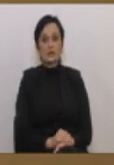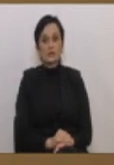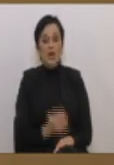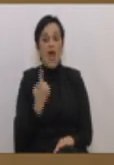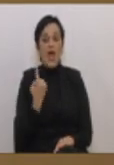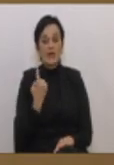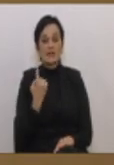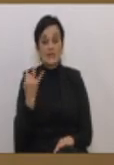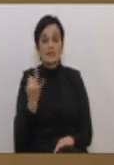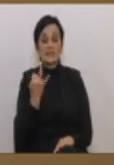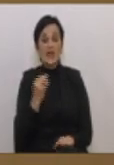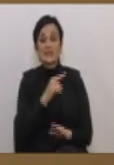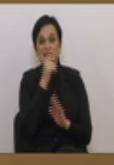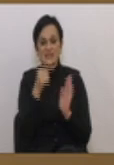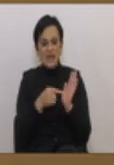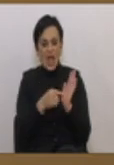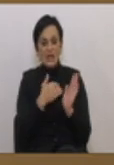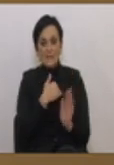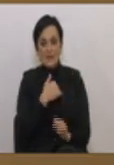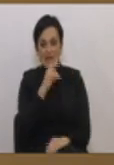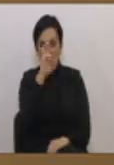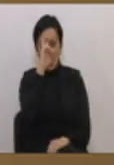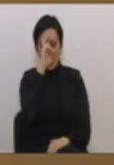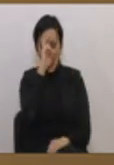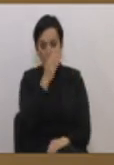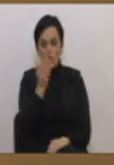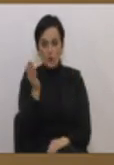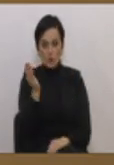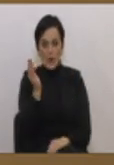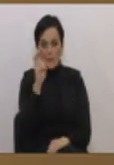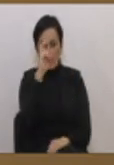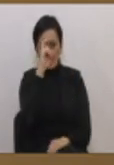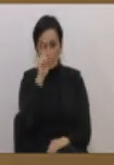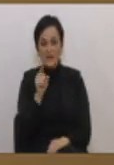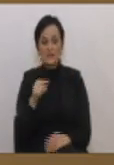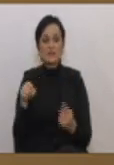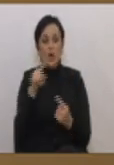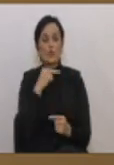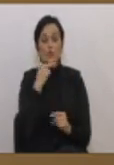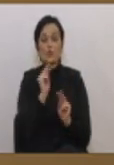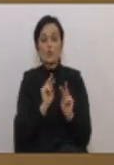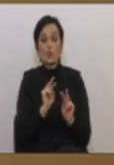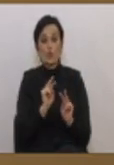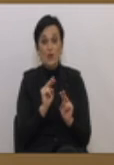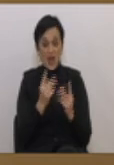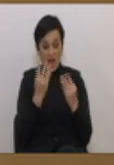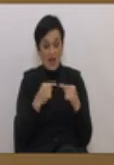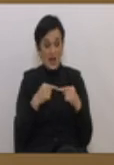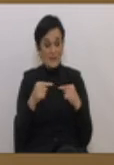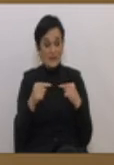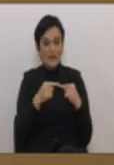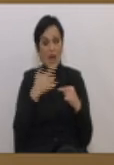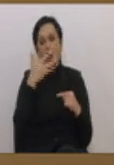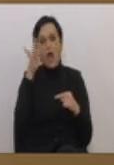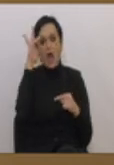ერთი საინტერესო საკითხი მინდა ხელისუფლებამ და მთავრობამ ყურადღება მიაქციოს ამ დღეებში გამოქვეყნდა